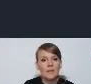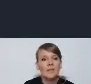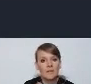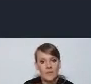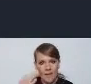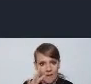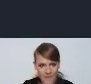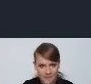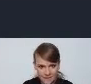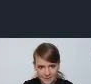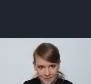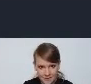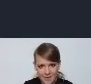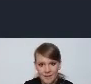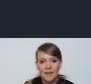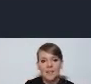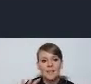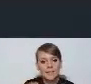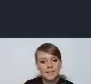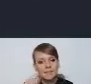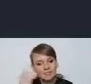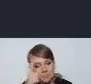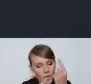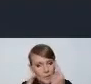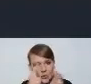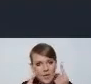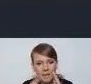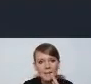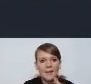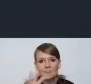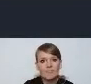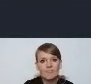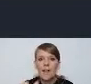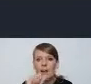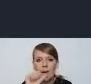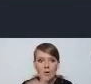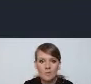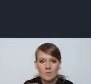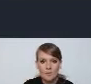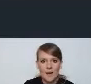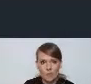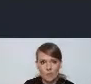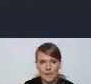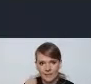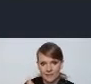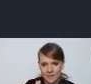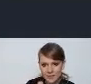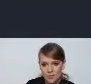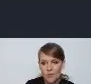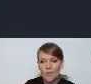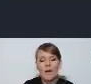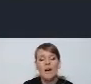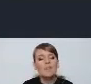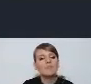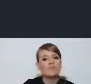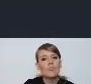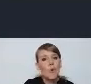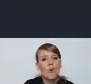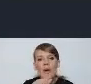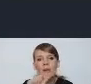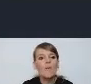efektywne. Tu są takie przemyślenia, które wynikają z europejskich sprawozdań finansowych, dlaczego na poziomie europejskim